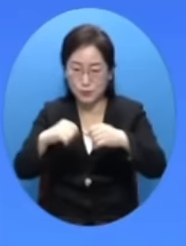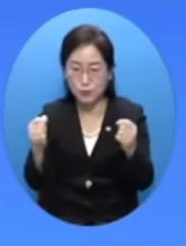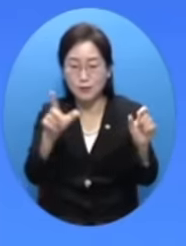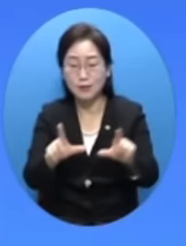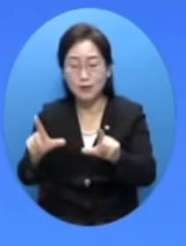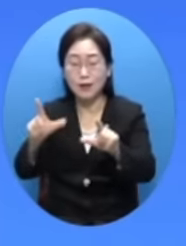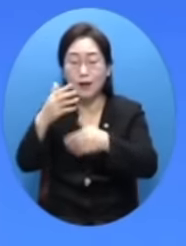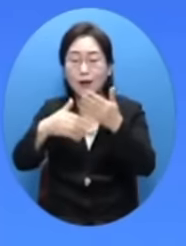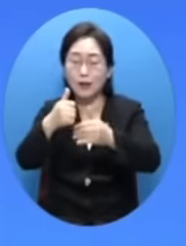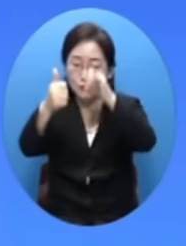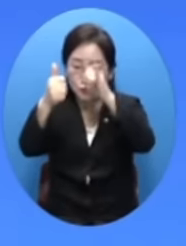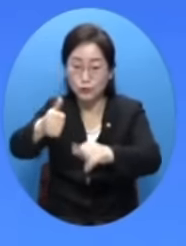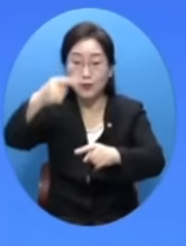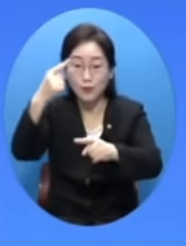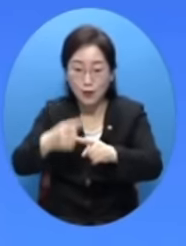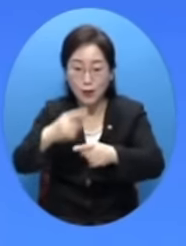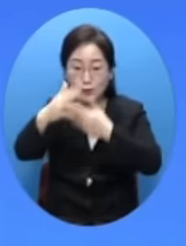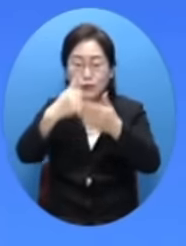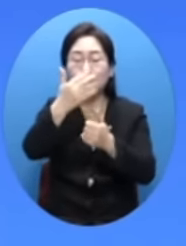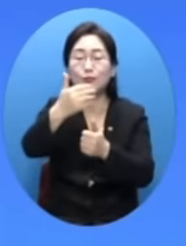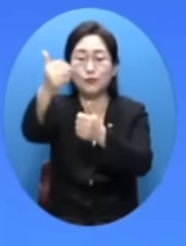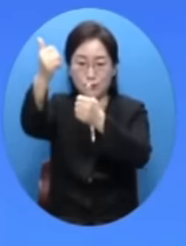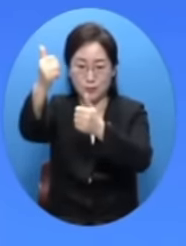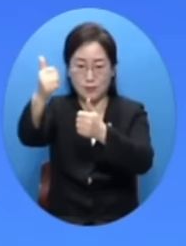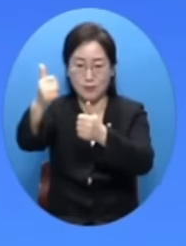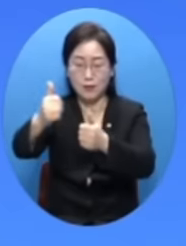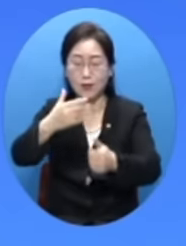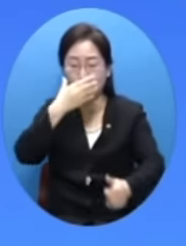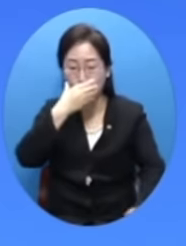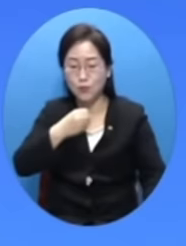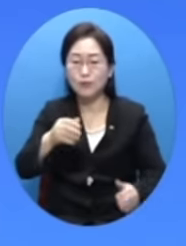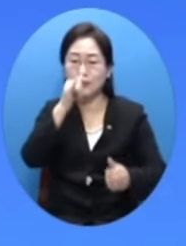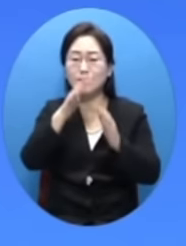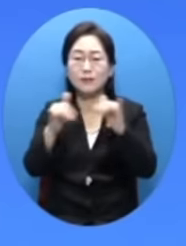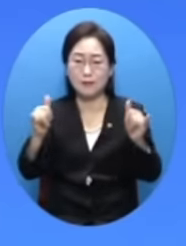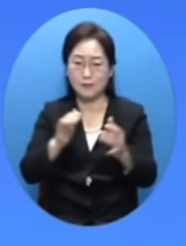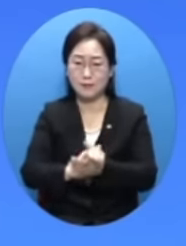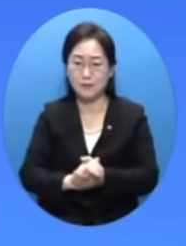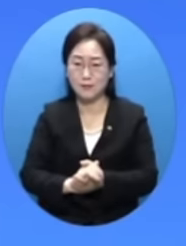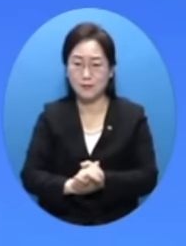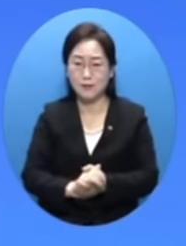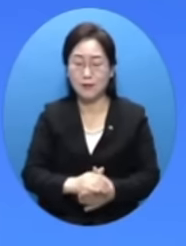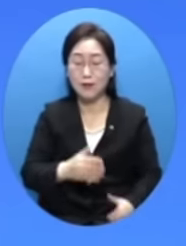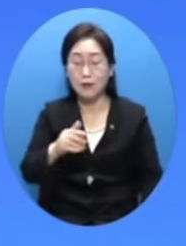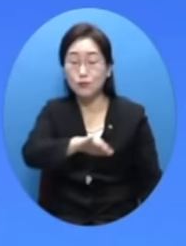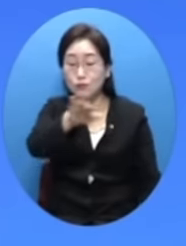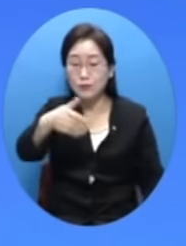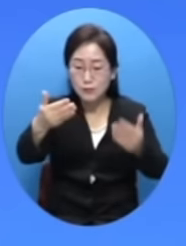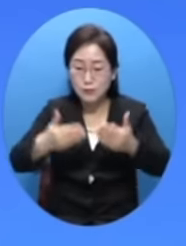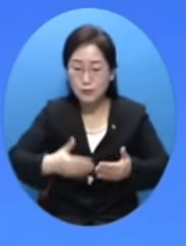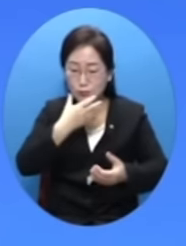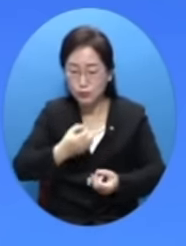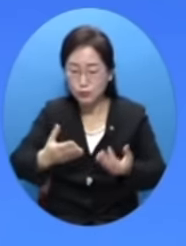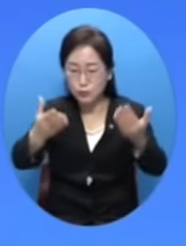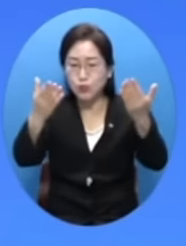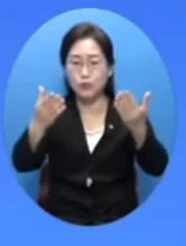일을 하다가 주님 앞에 부름을 받는 것입니다. 그것이 복된 인생입니다. 그것이 우리에게 주신 하나님의